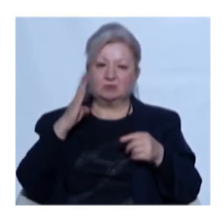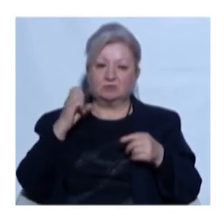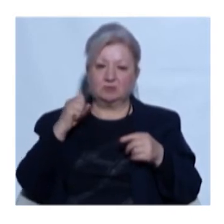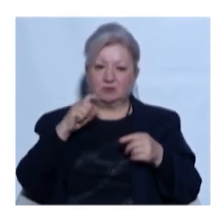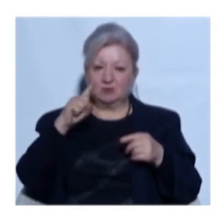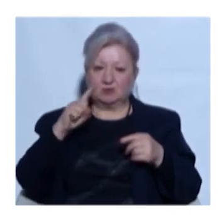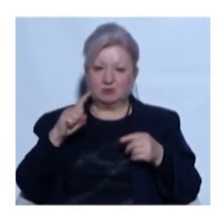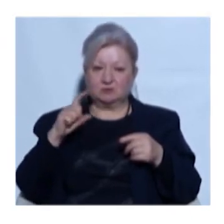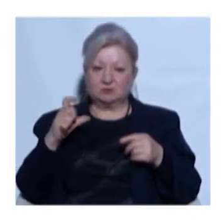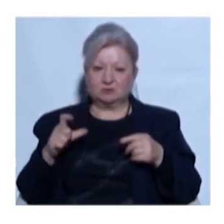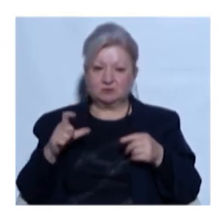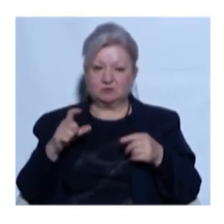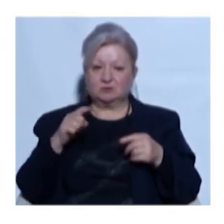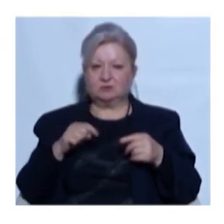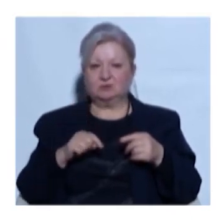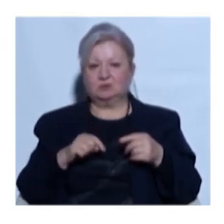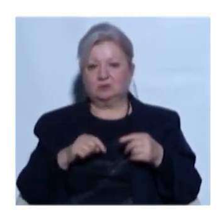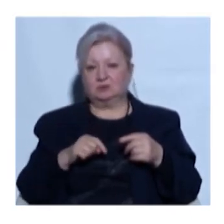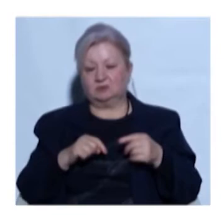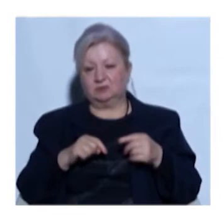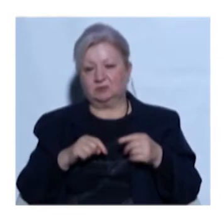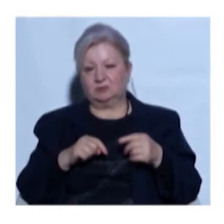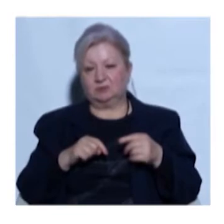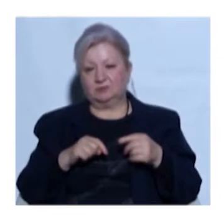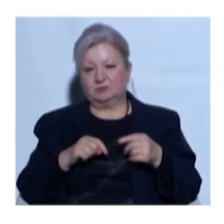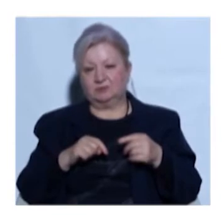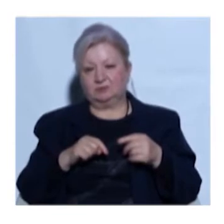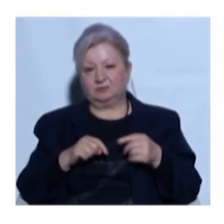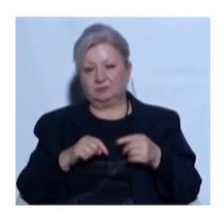იაკობის ღვაწლზე რასაკვირველია მეტის თქმაც შეიძლებოდა.